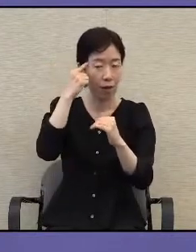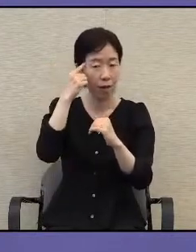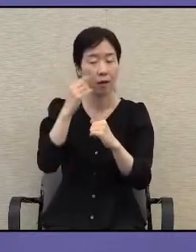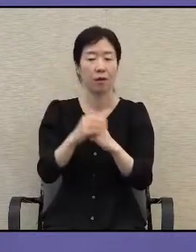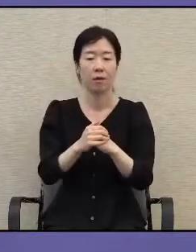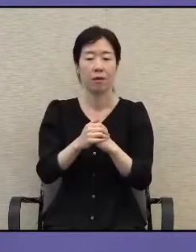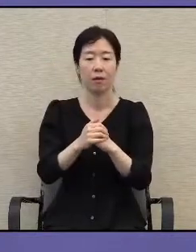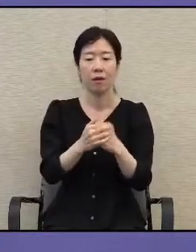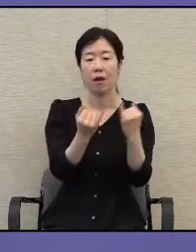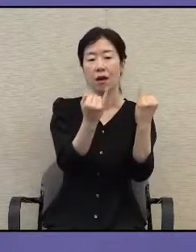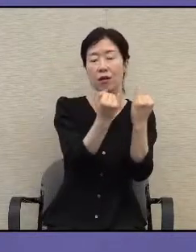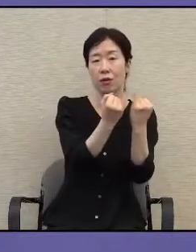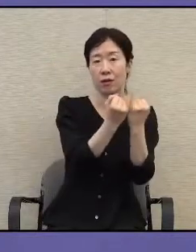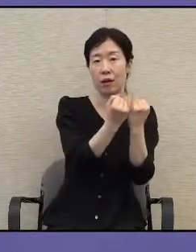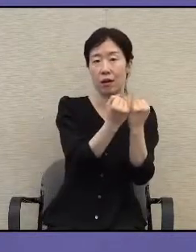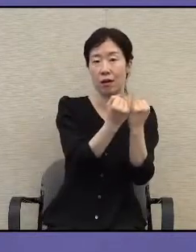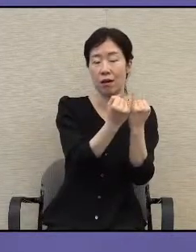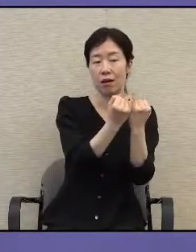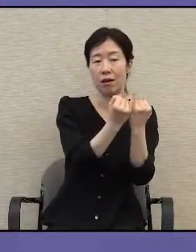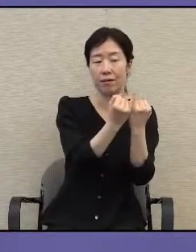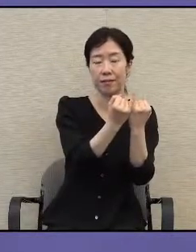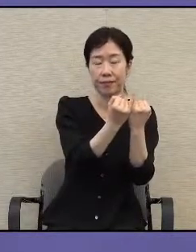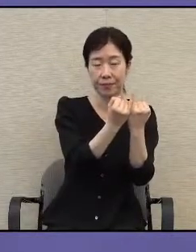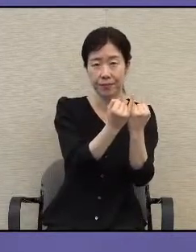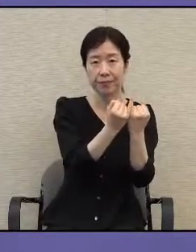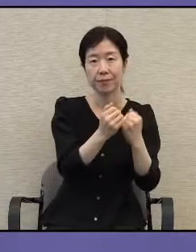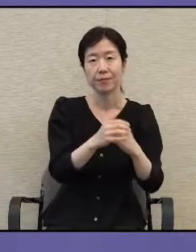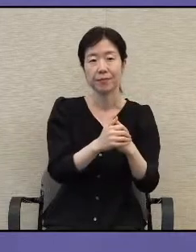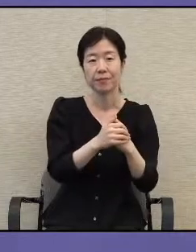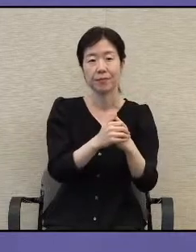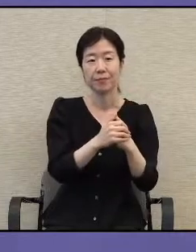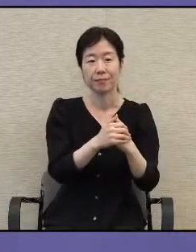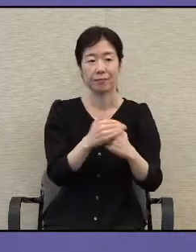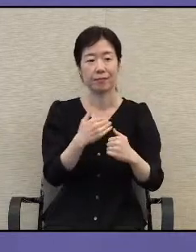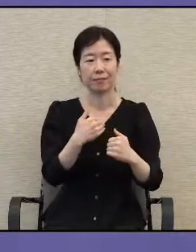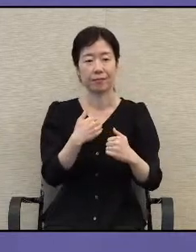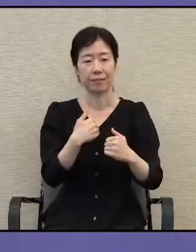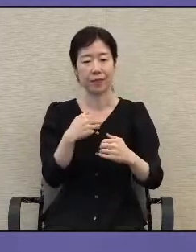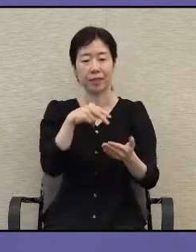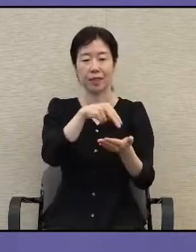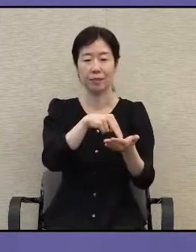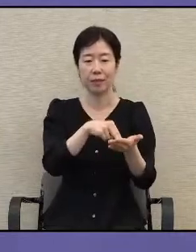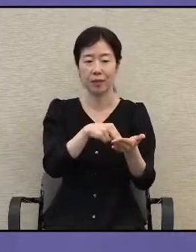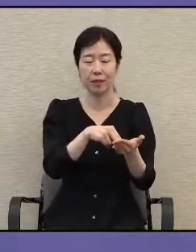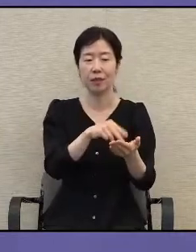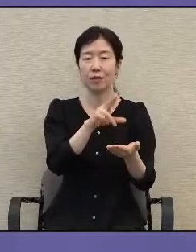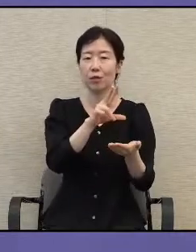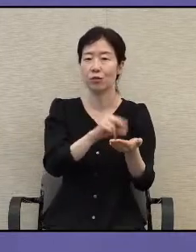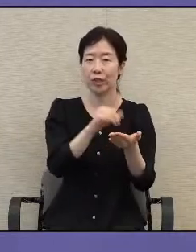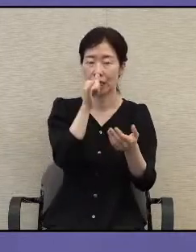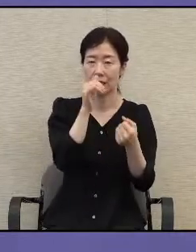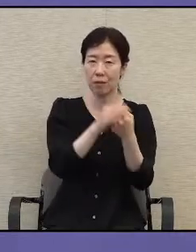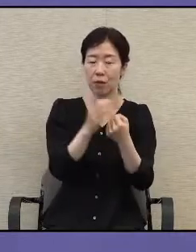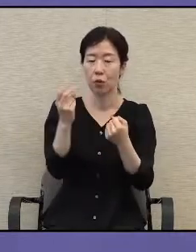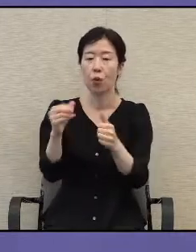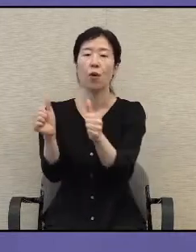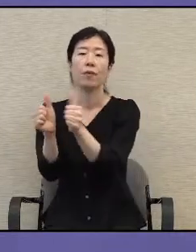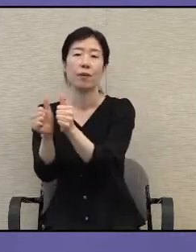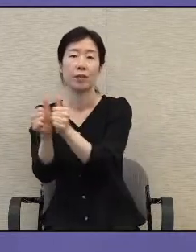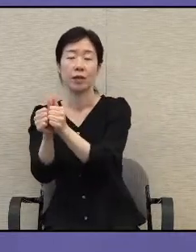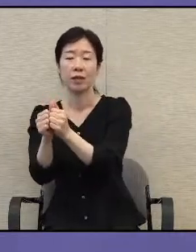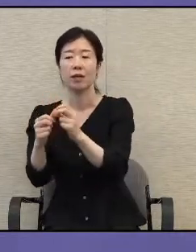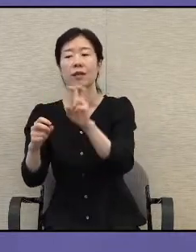편이고요. 30대 같은 경우도 남성의 자살률을 보면 굉장히 높은 편이고, 예, 평균보다 항상 높은